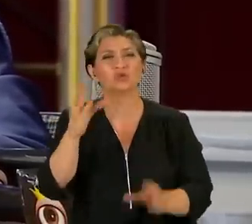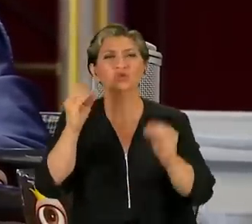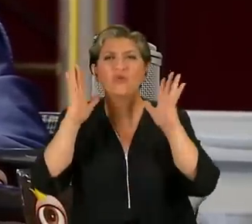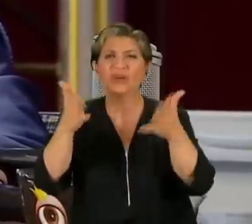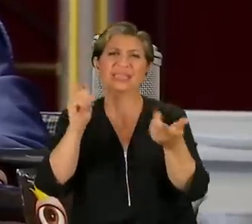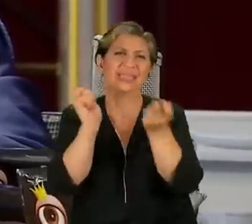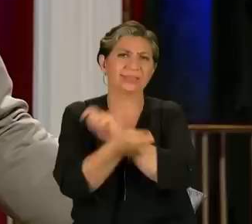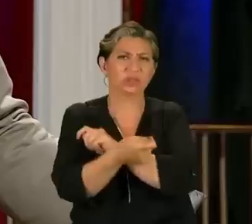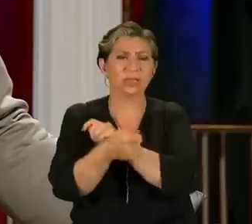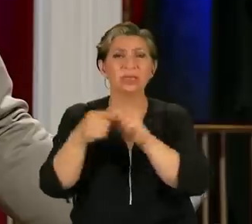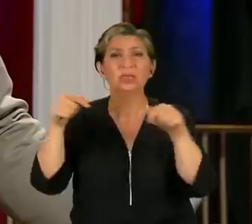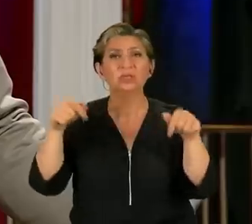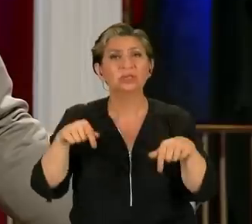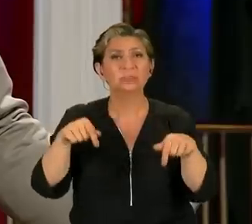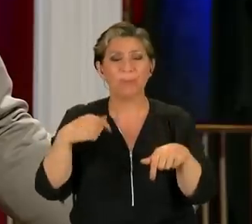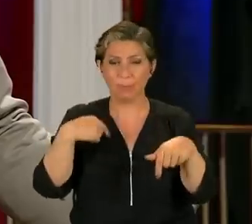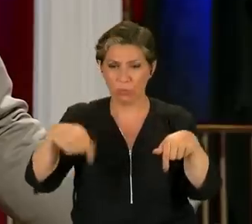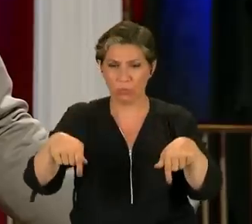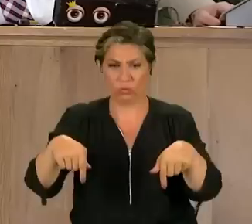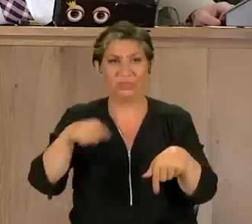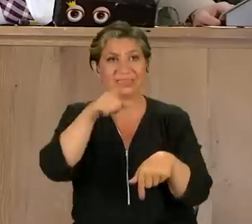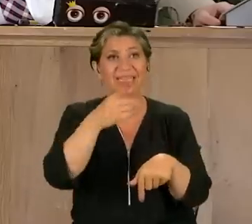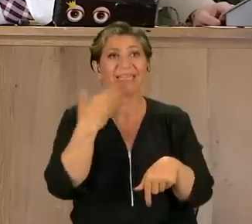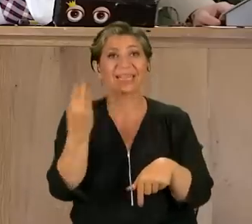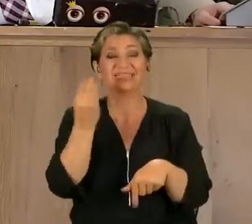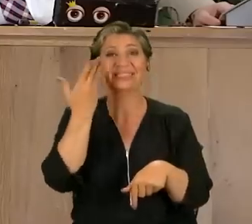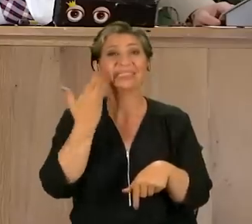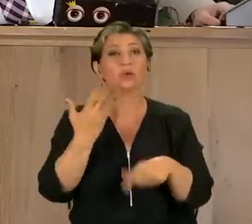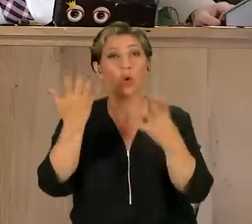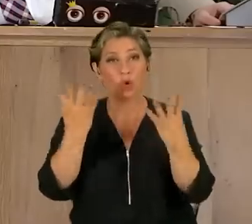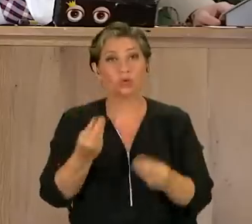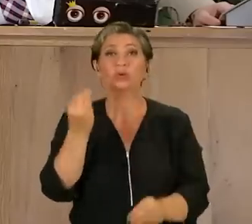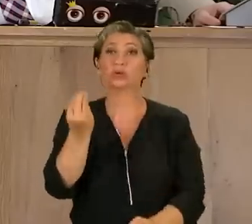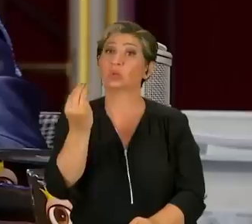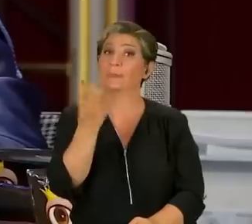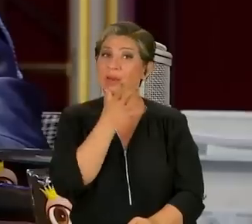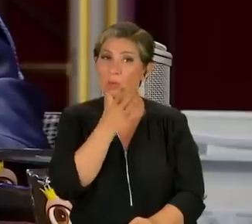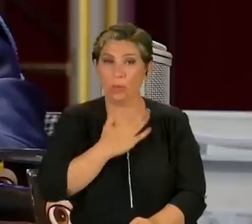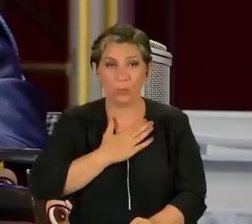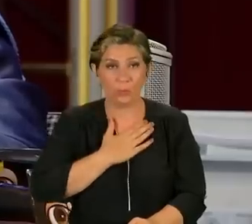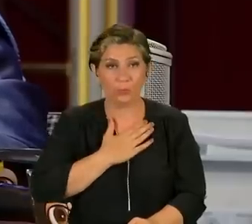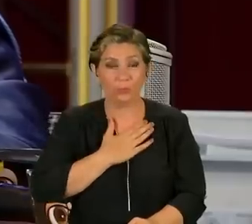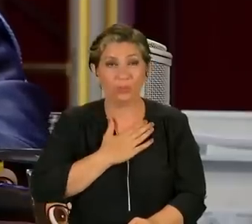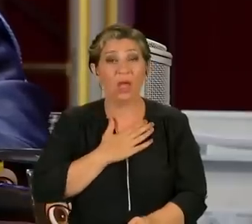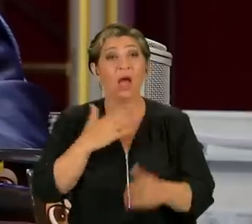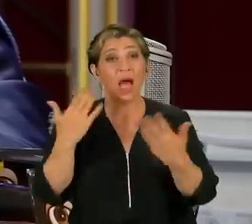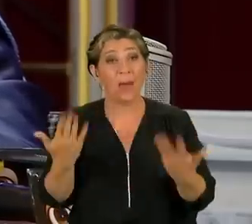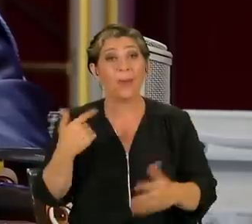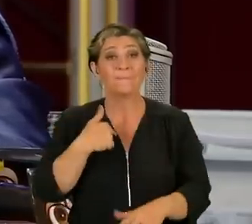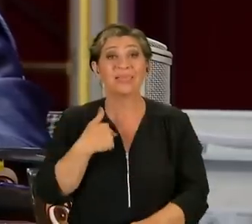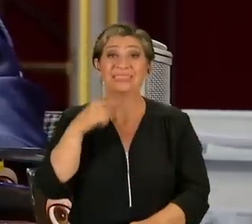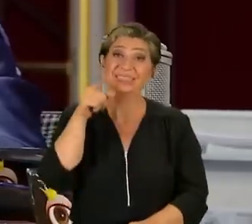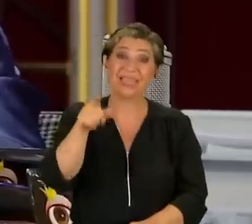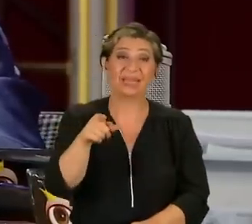fazla değişti. Şimdi ben bugün senin genç seyircin olduğunu çok iyi biliyorum. Ama ben